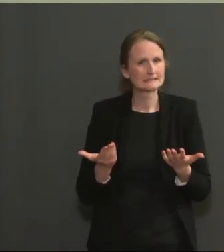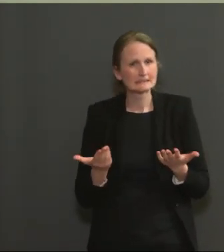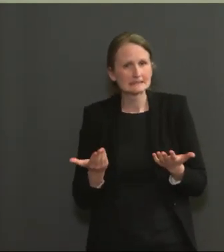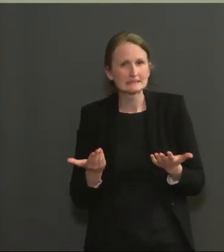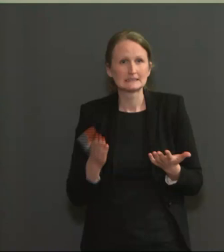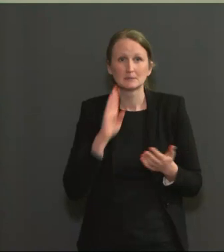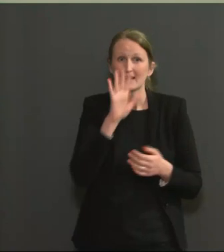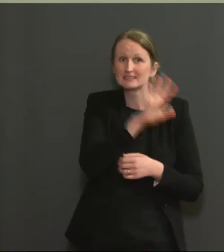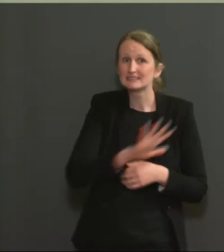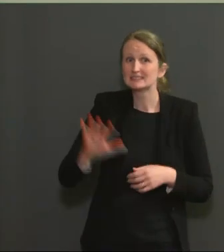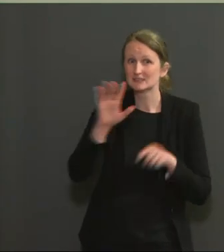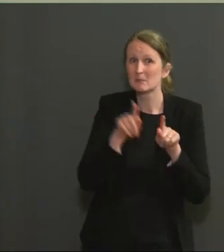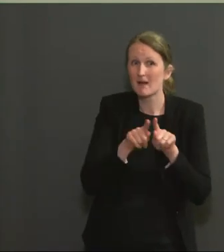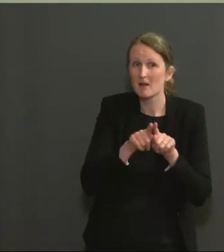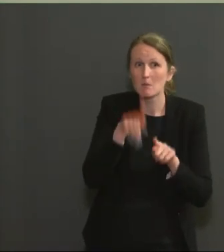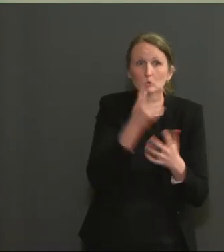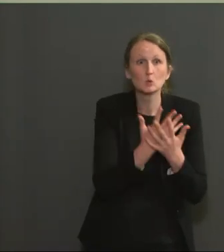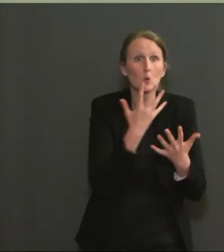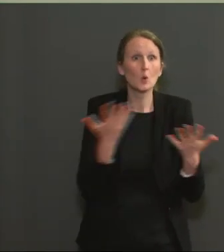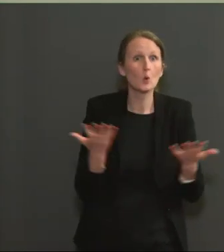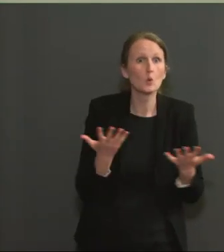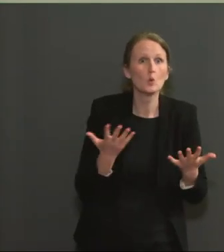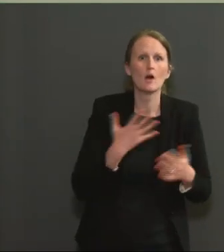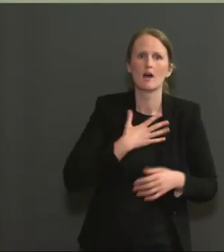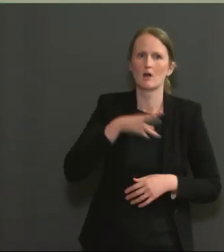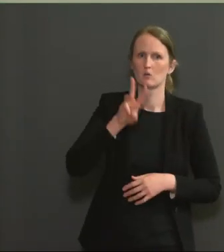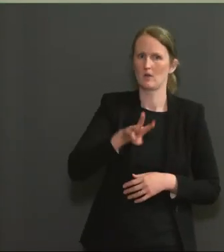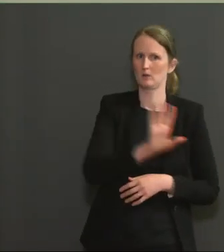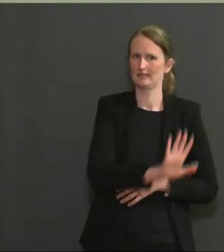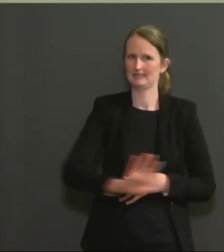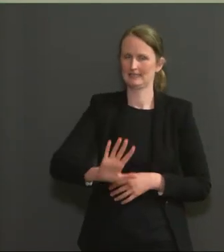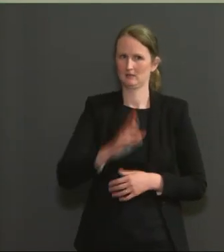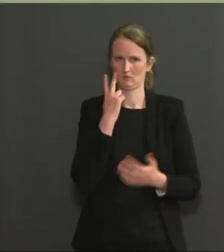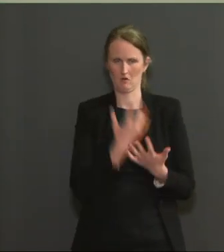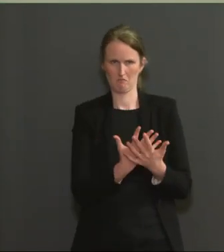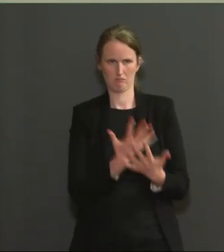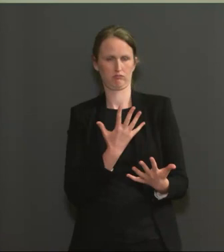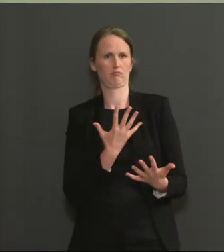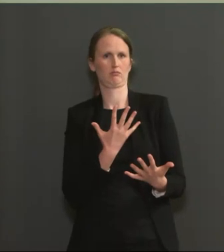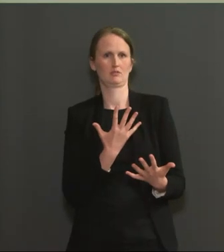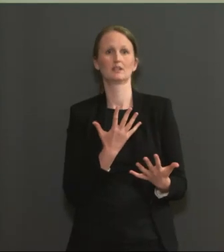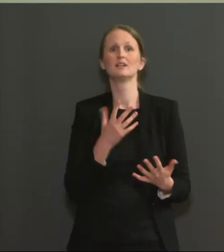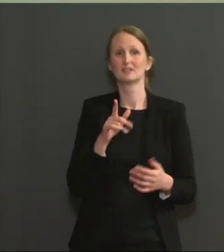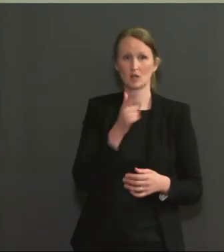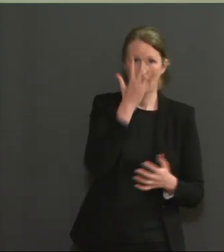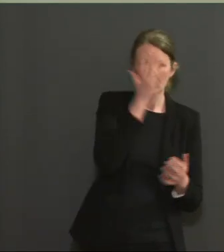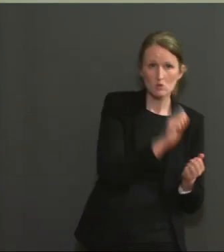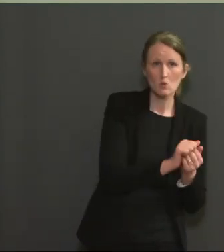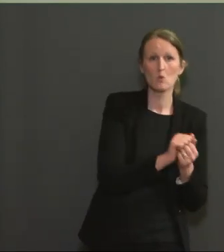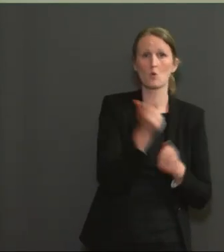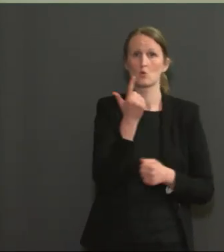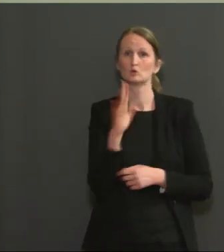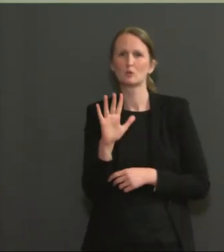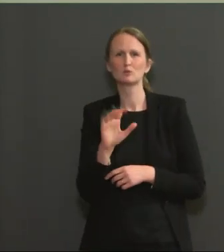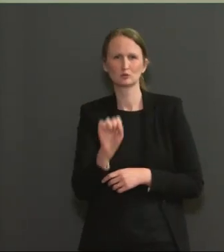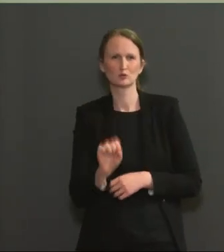paradoxale en Wallonie en particulier dans le Luxembourg et dans le ho il n'y a pas d'explication